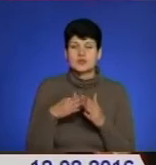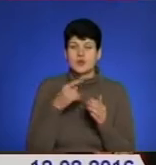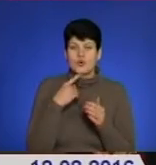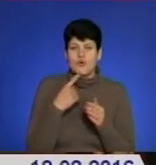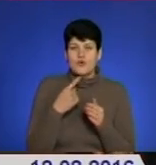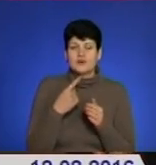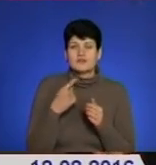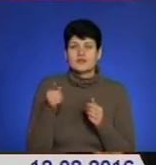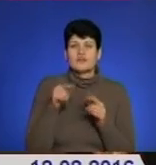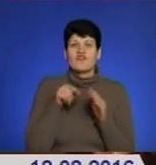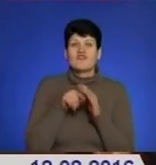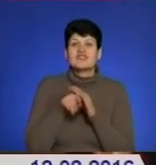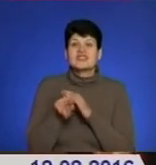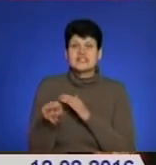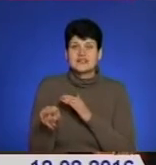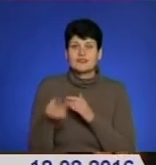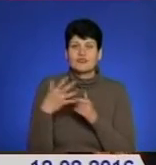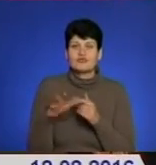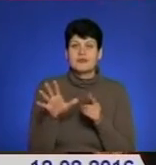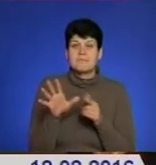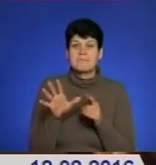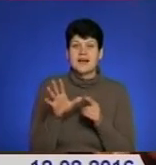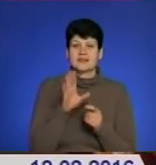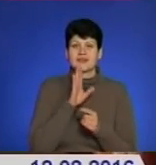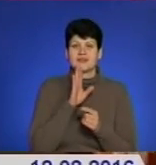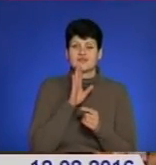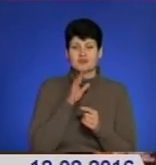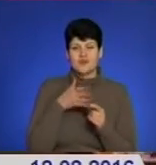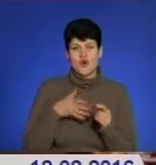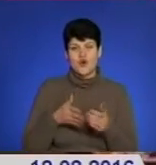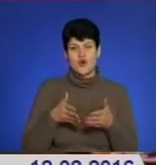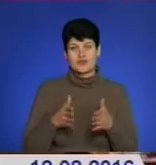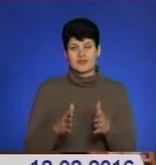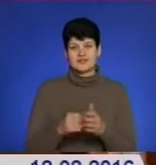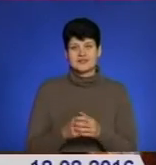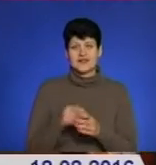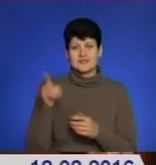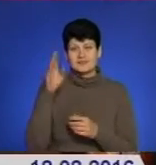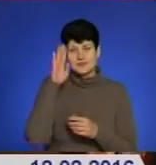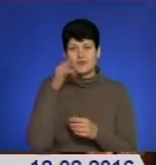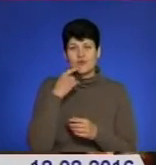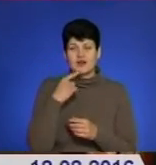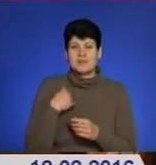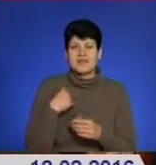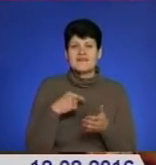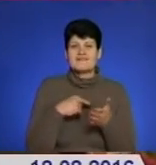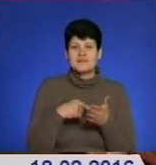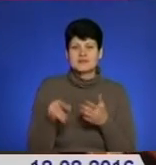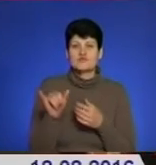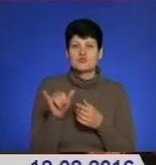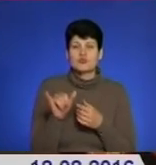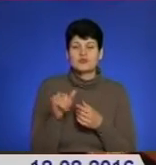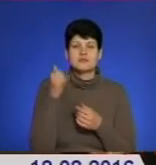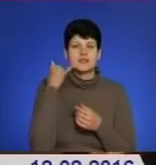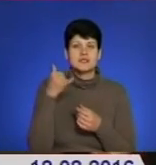кажуть, він втік, бо вже 5 дівка сородила. А він каже, і мене в родому виписують в суботу, а він